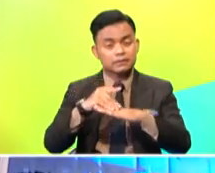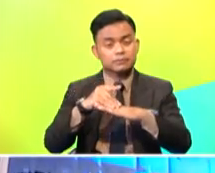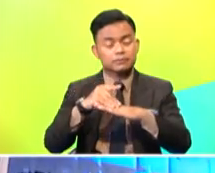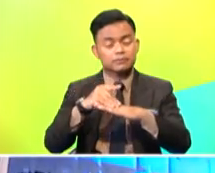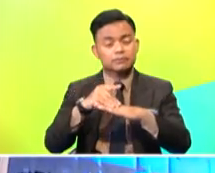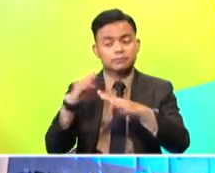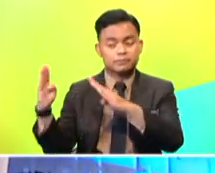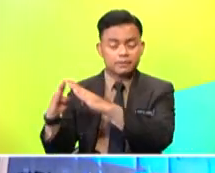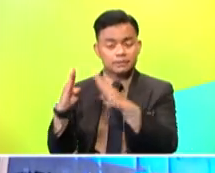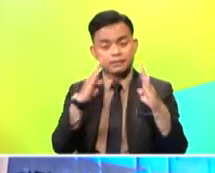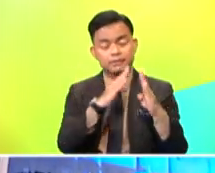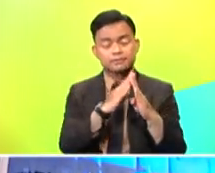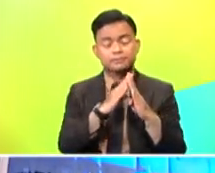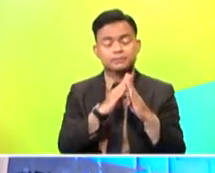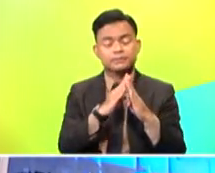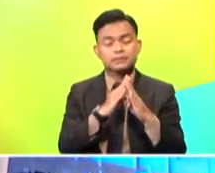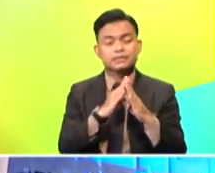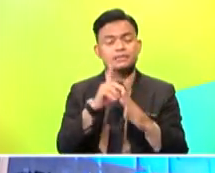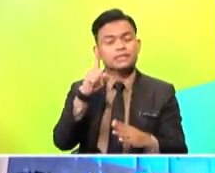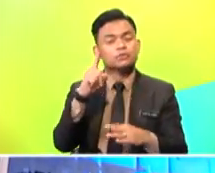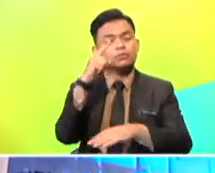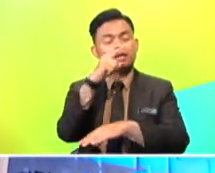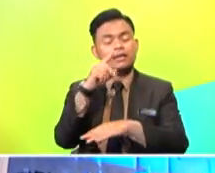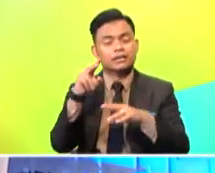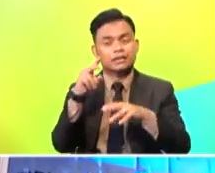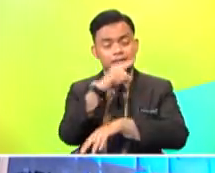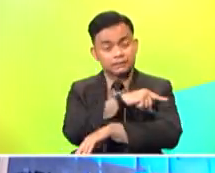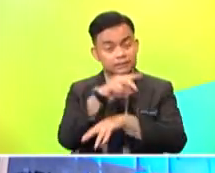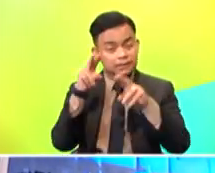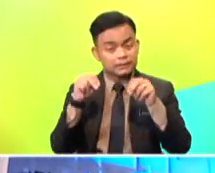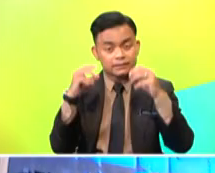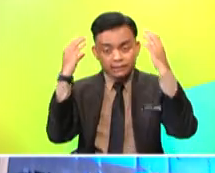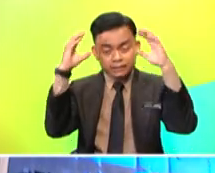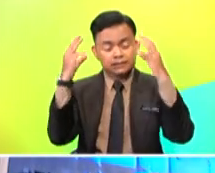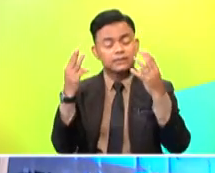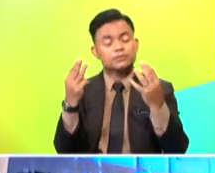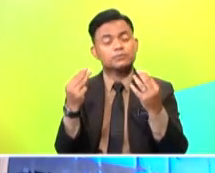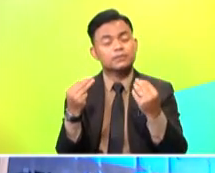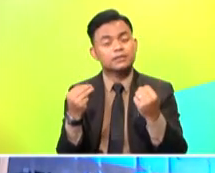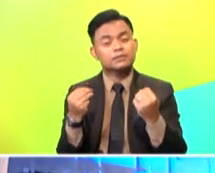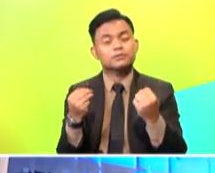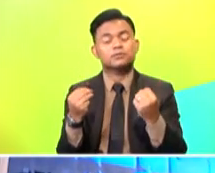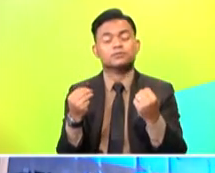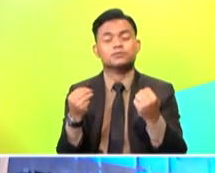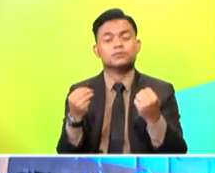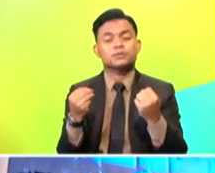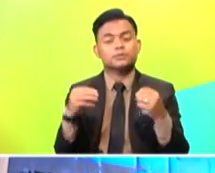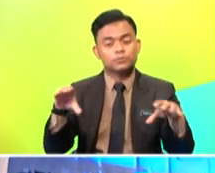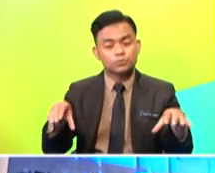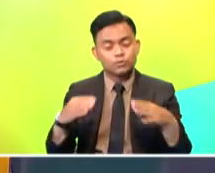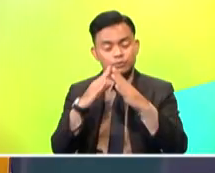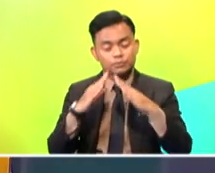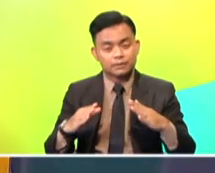lepas cikgu pencin, cikgu ada rumah di tepi sungai. Kenapa cikgu? Sebab cikgu suka memancing dengan suami cikgu.